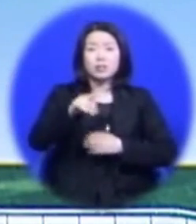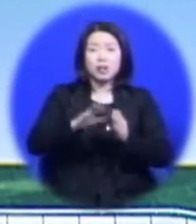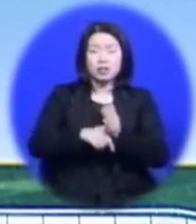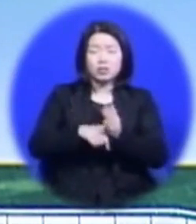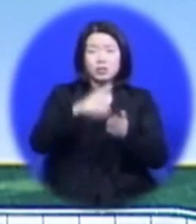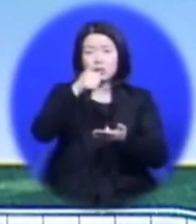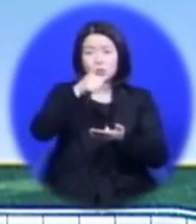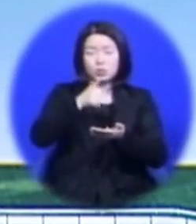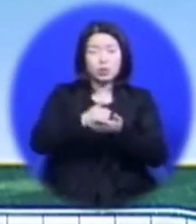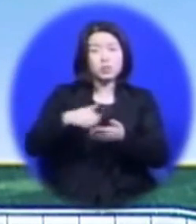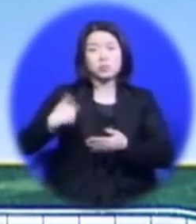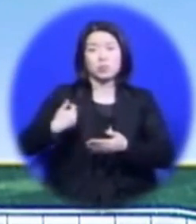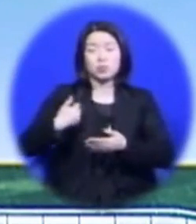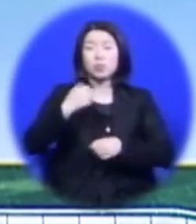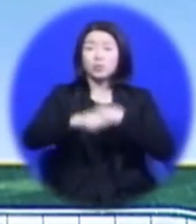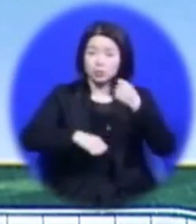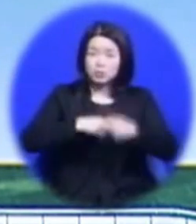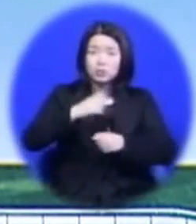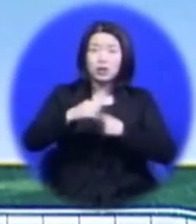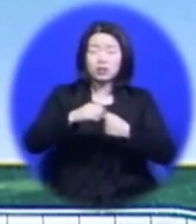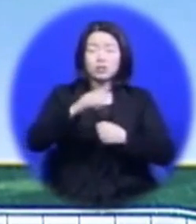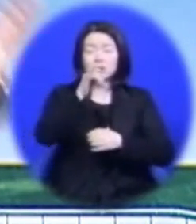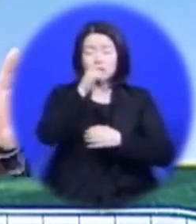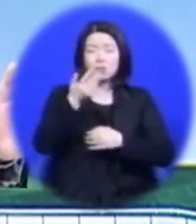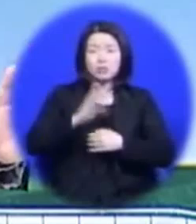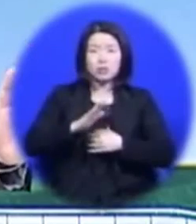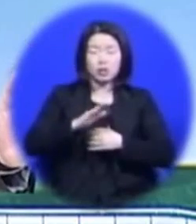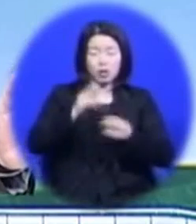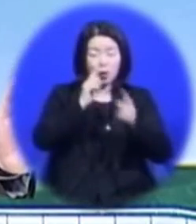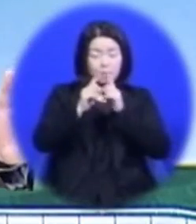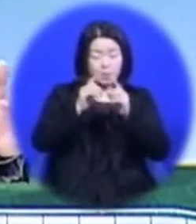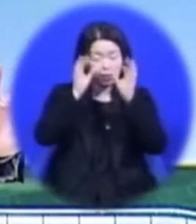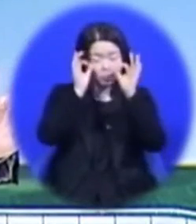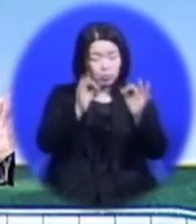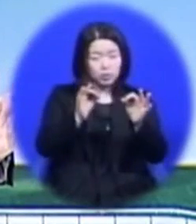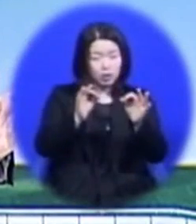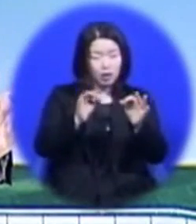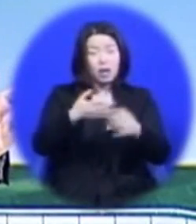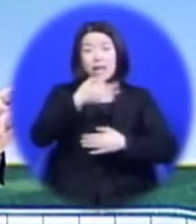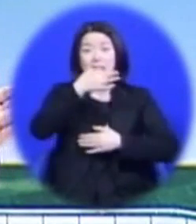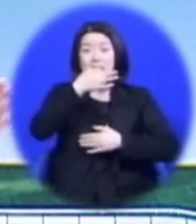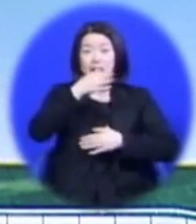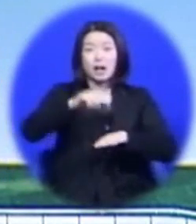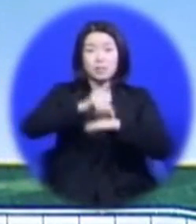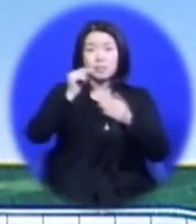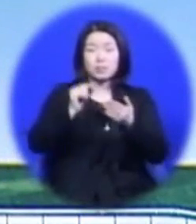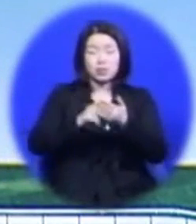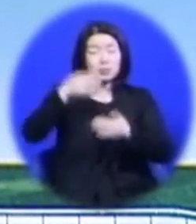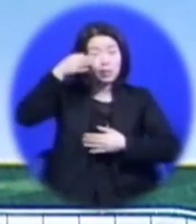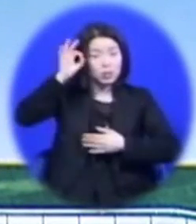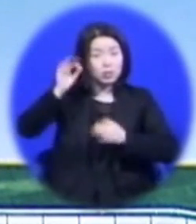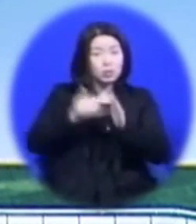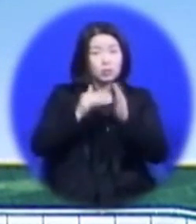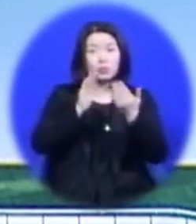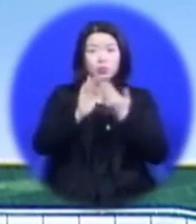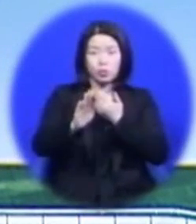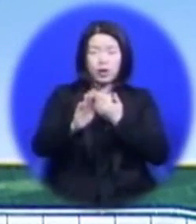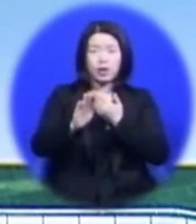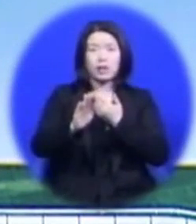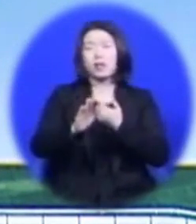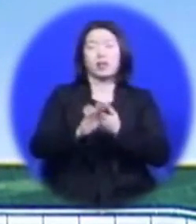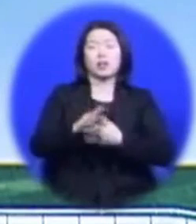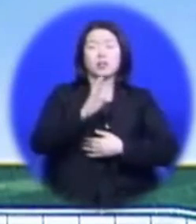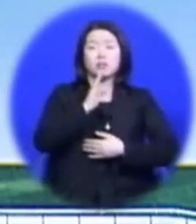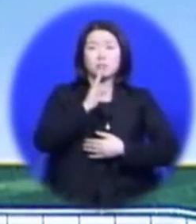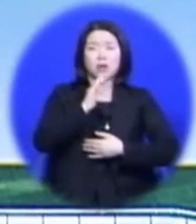자연스러웠는데 말씀을 보니까 탐심이 죄라는 것을 깨닫고 그리고는 정말